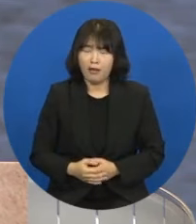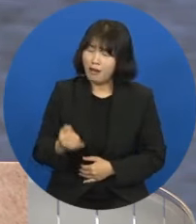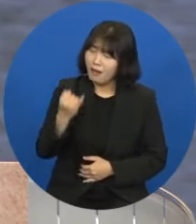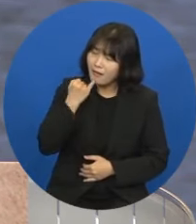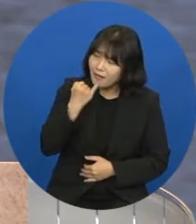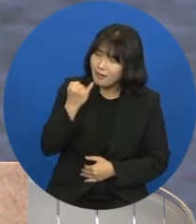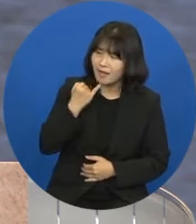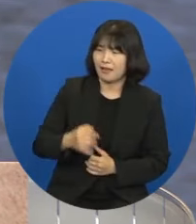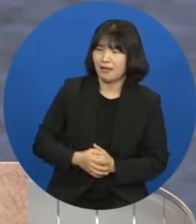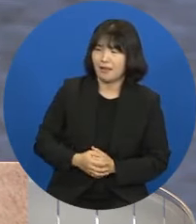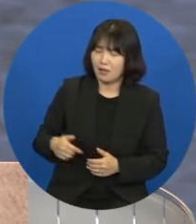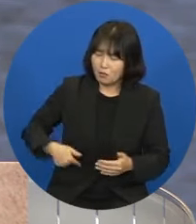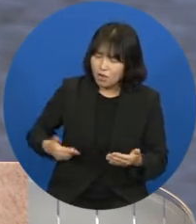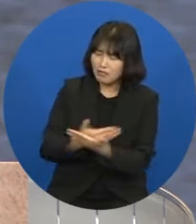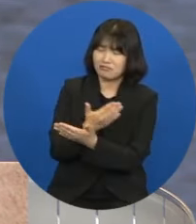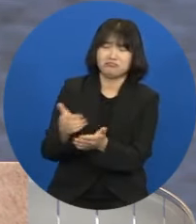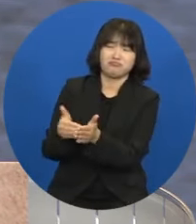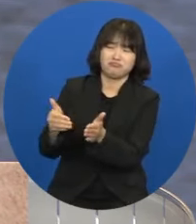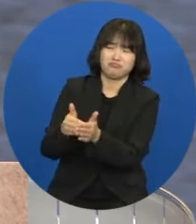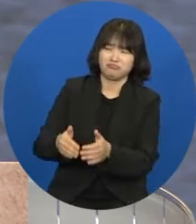괜찮아, 회개하면 돼.